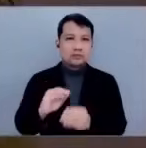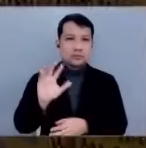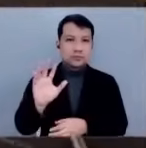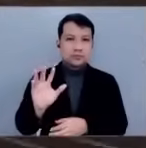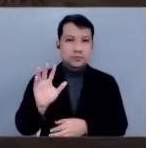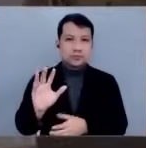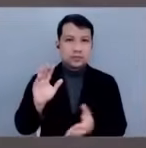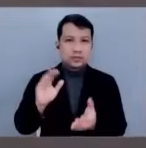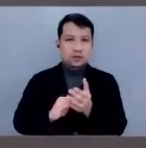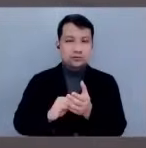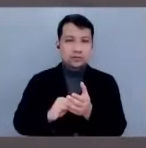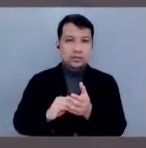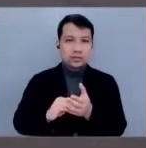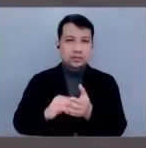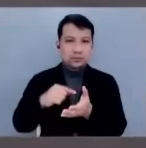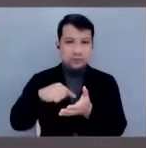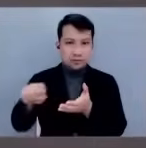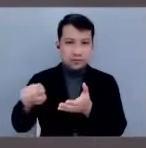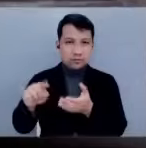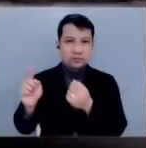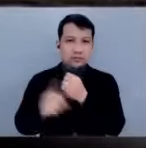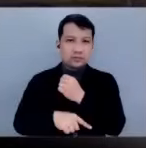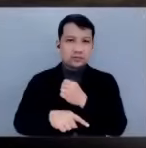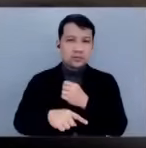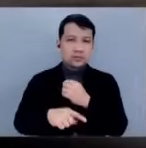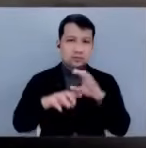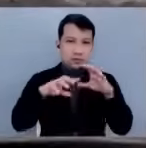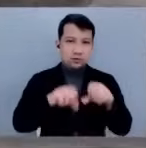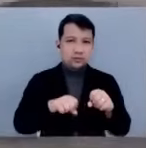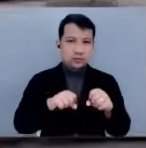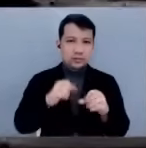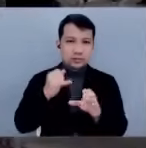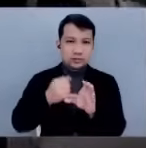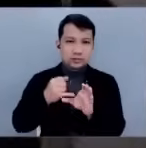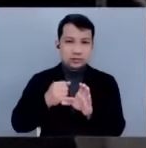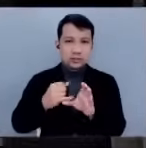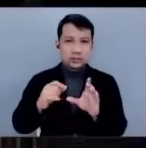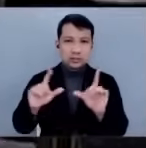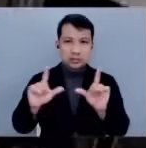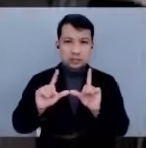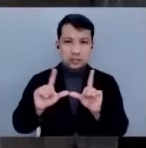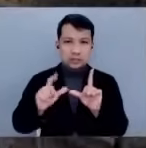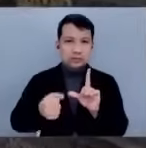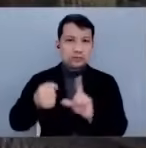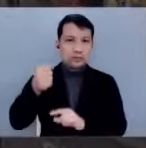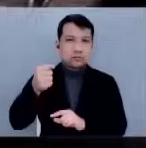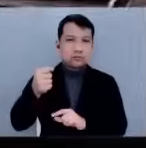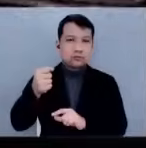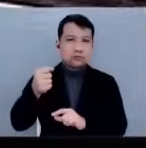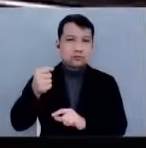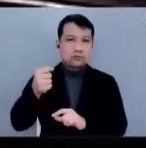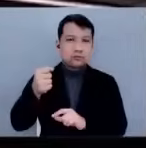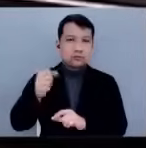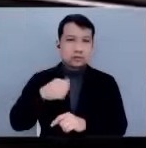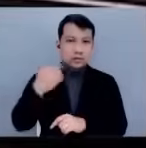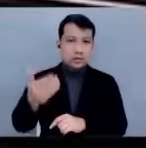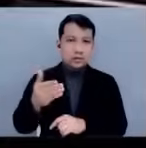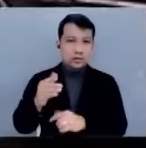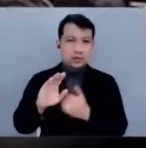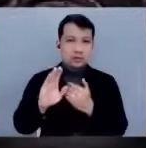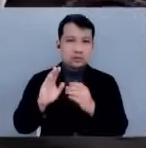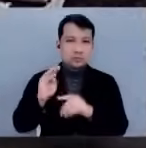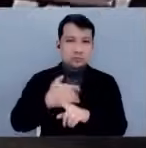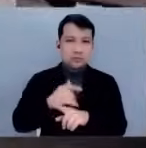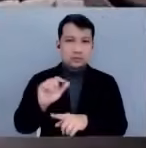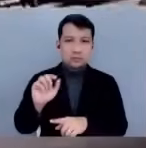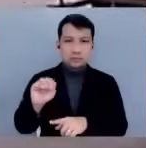multa sa mga mai-impound na kolorum na jeep. Masususpinder rin ang kanilang lisensya. Expect po namin by May 15, totaling mawawala na po